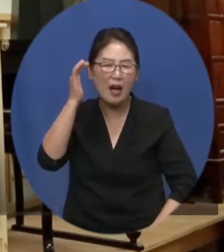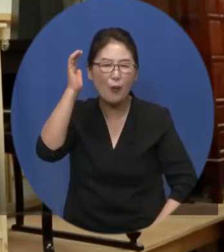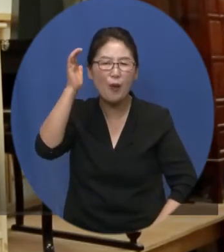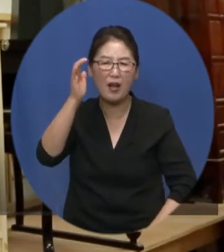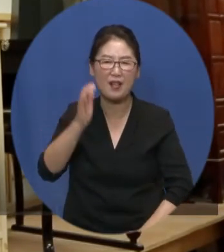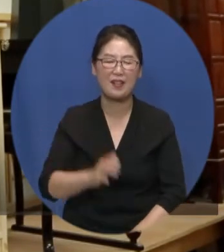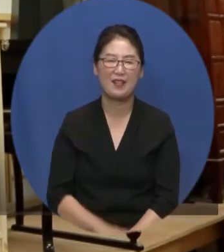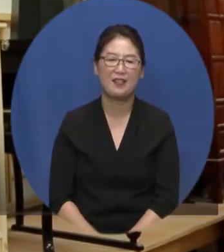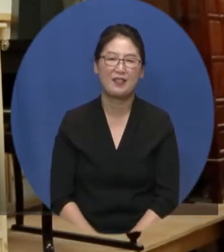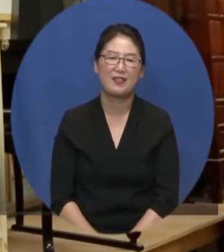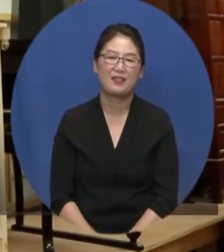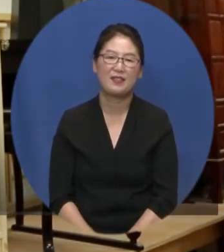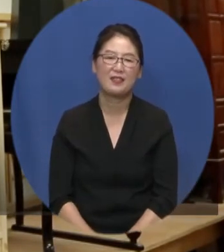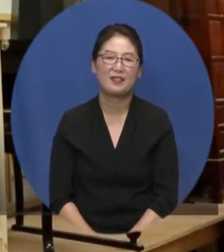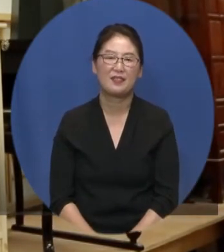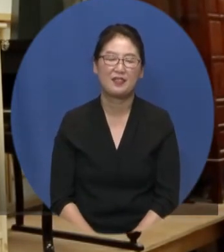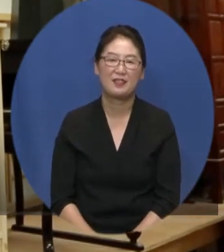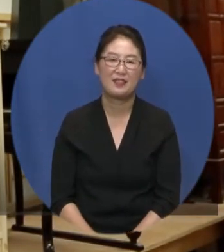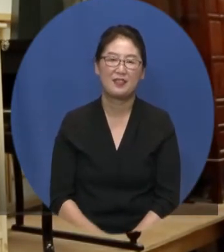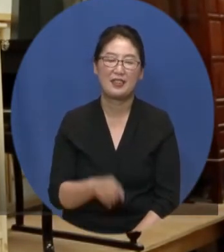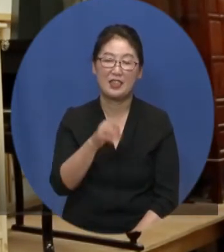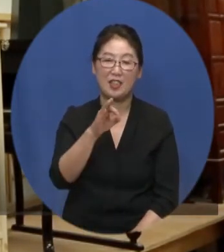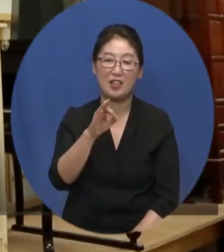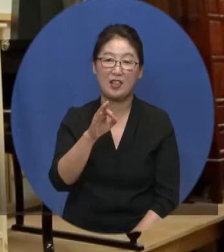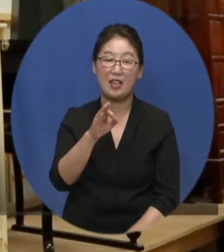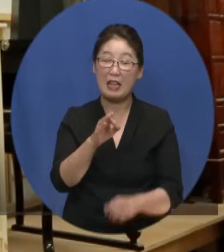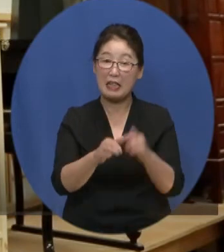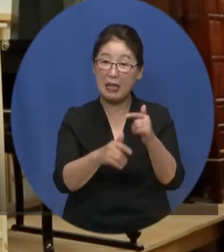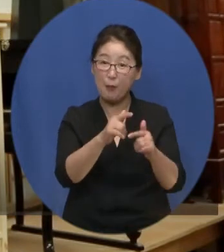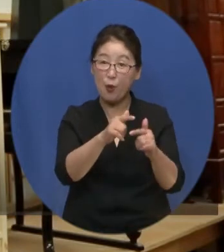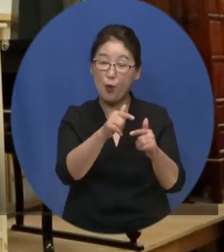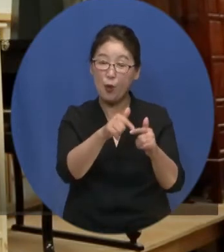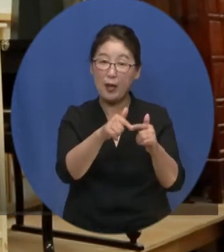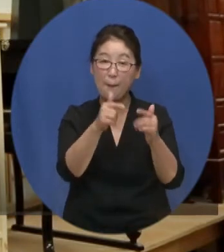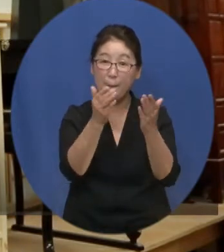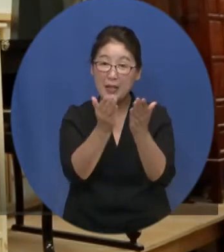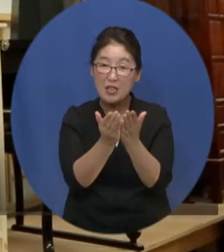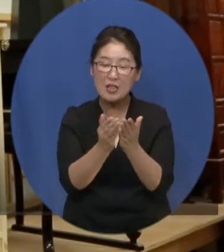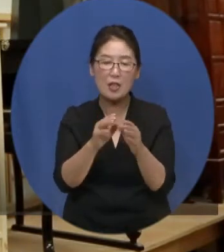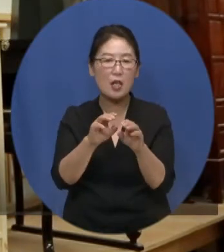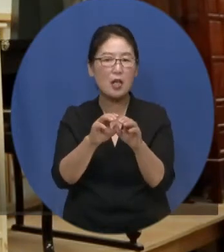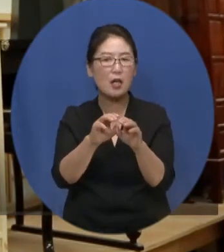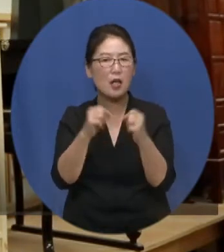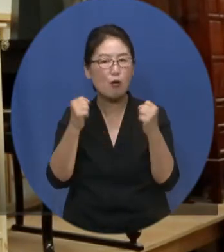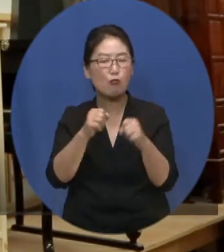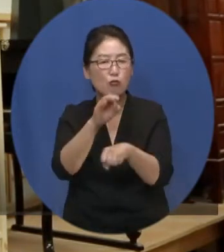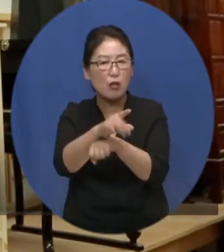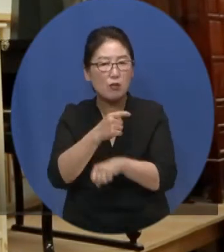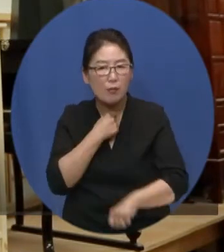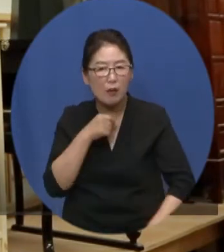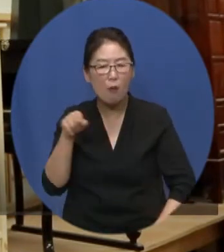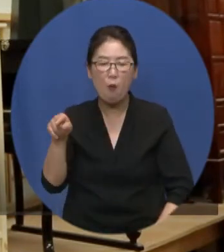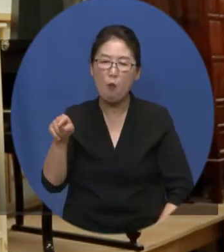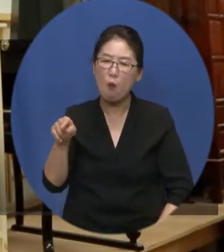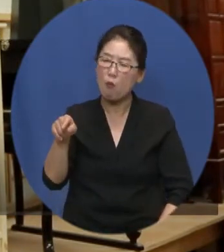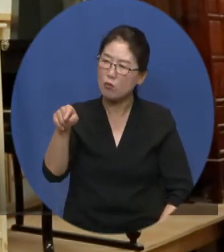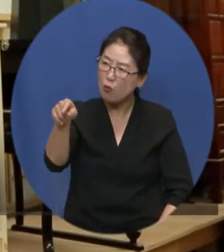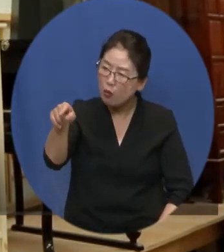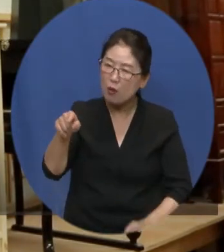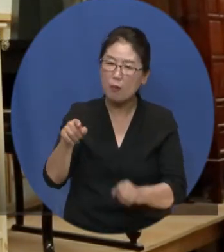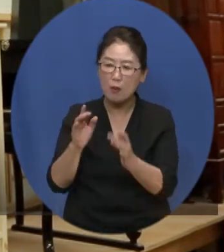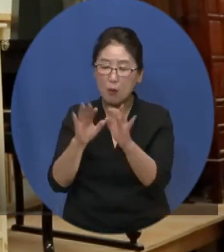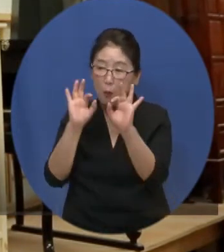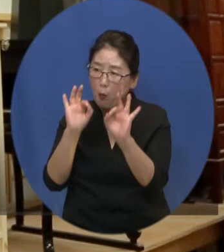온 목가구 를 구매하고 싶은 분들이 5 조각 5 저렇게 밖에 아 내 저가격 밖에 아 내 벡